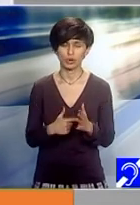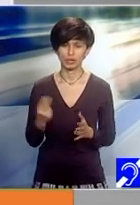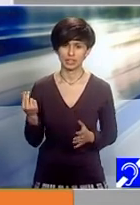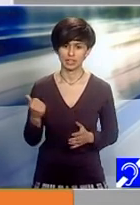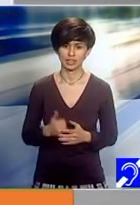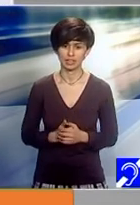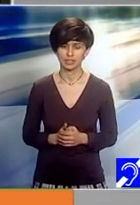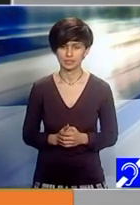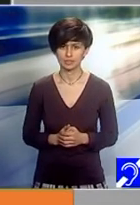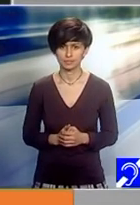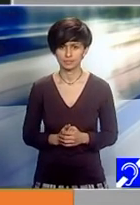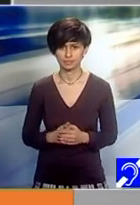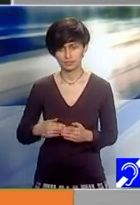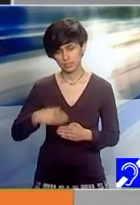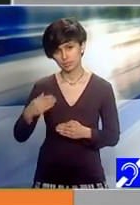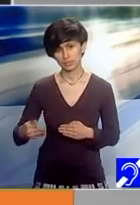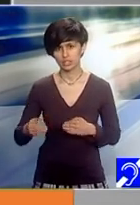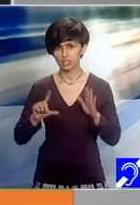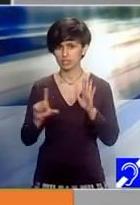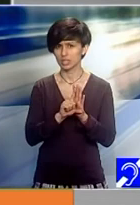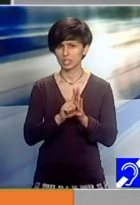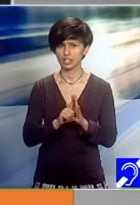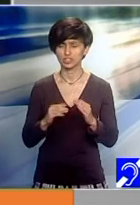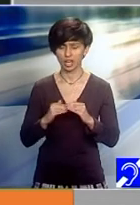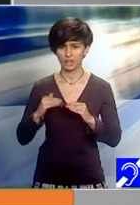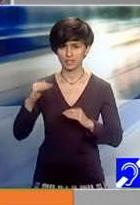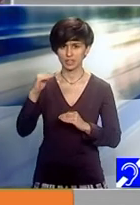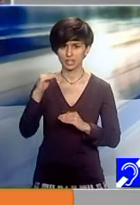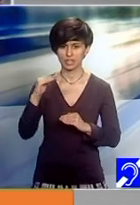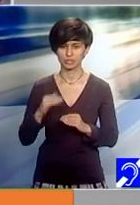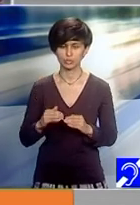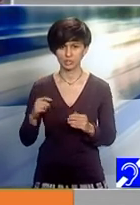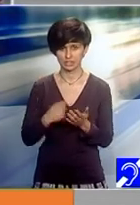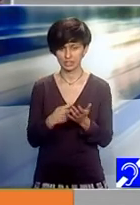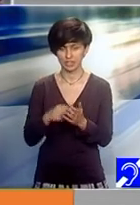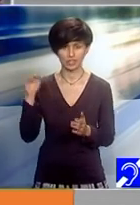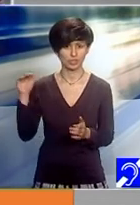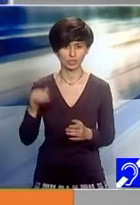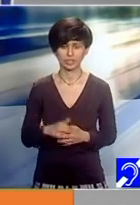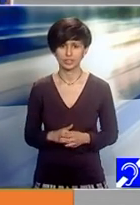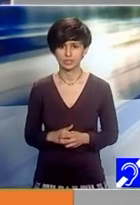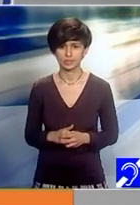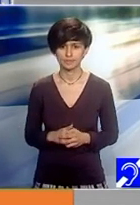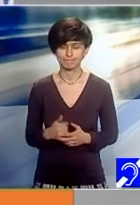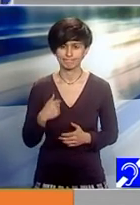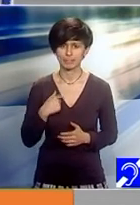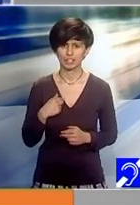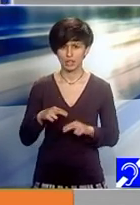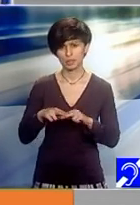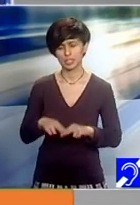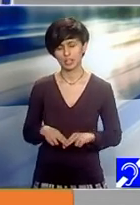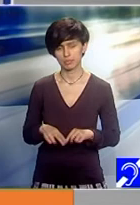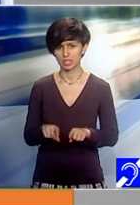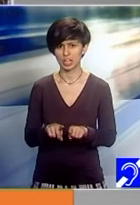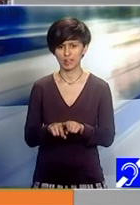nu... Și după această ordonanță ar fi crescut, s-ar fi menținut? La mine s-ar fi menținut. Sau